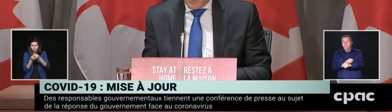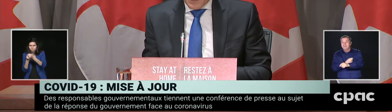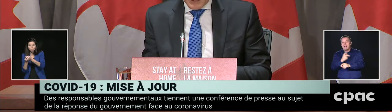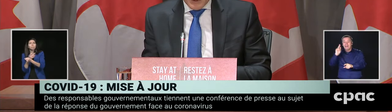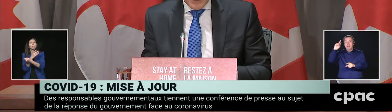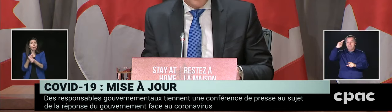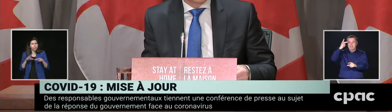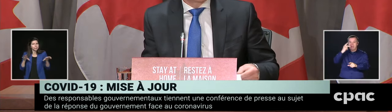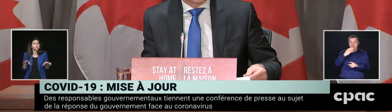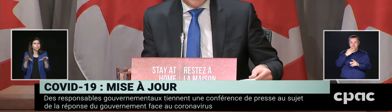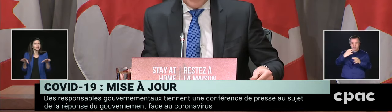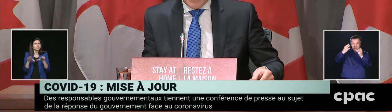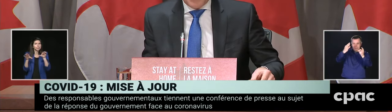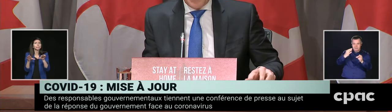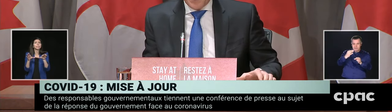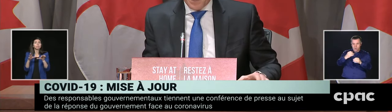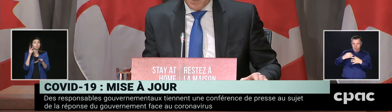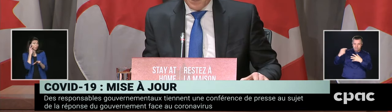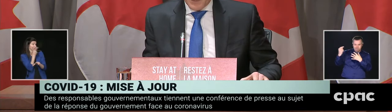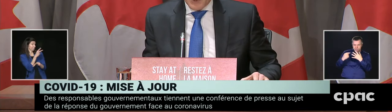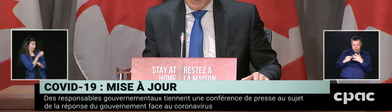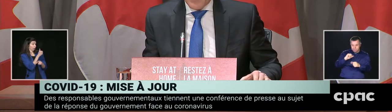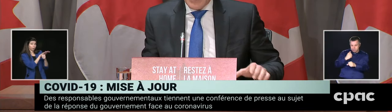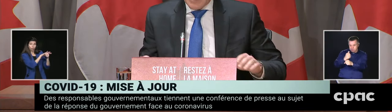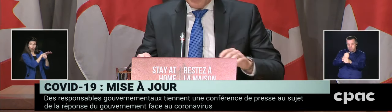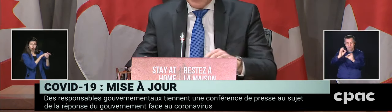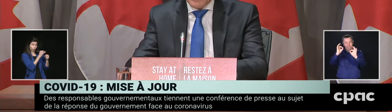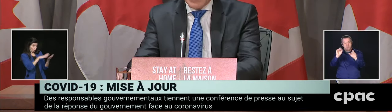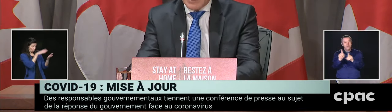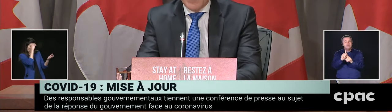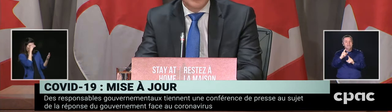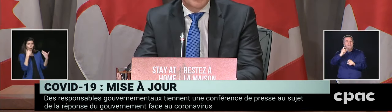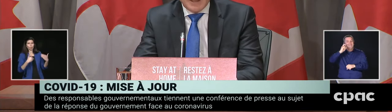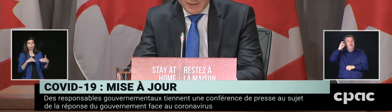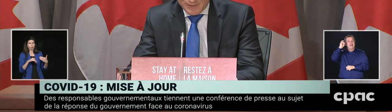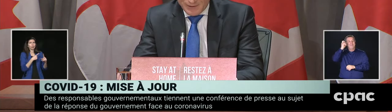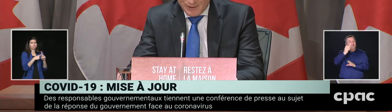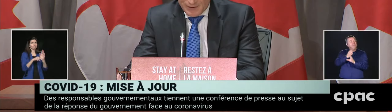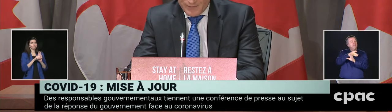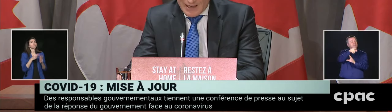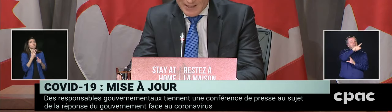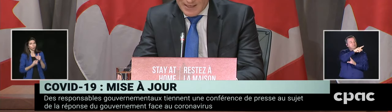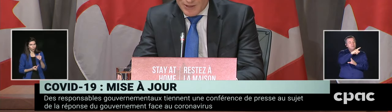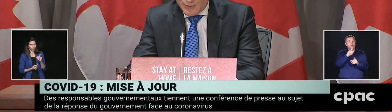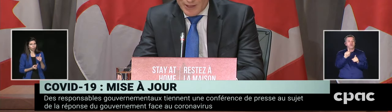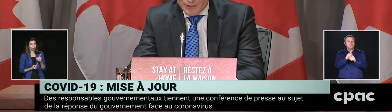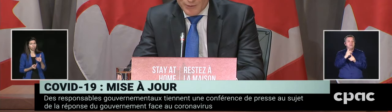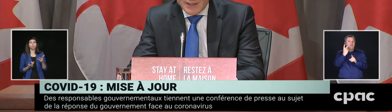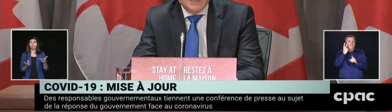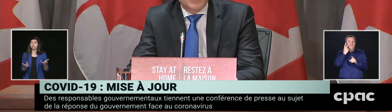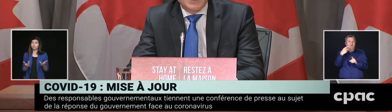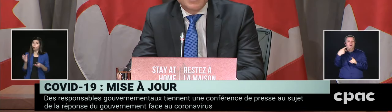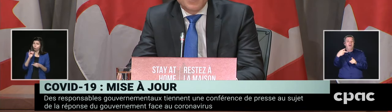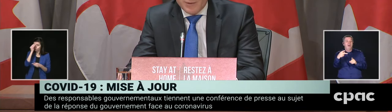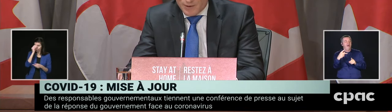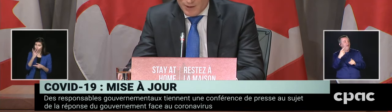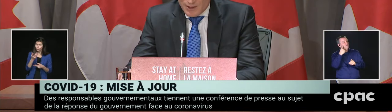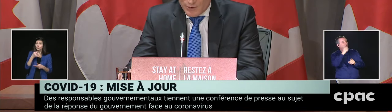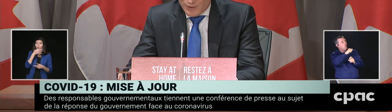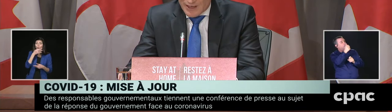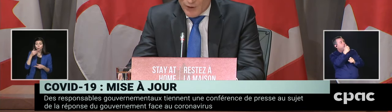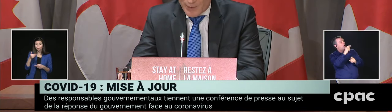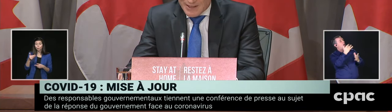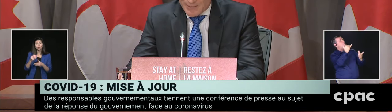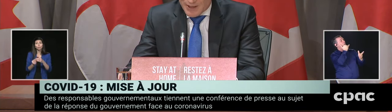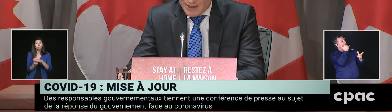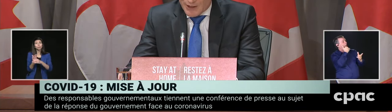globe, learning from the good and the bad. Nous savons également qu'avec l'arrivée du printemps, vient la saison des crues et des inondations.